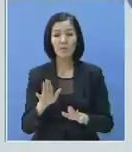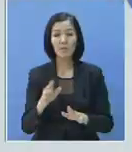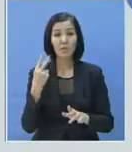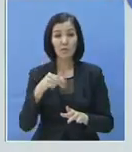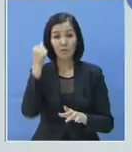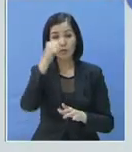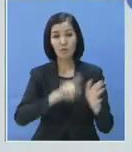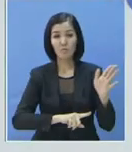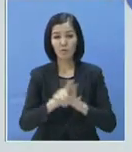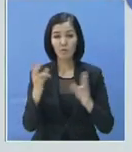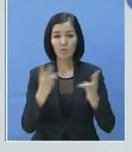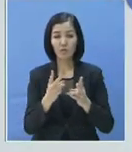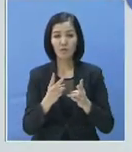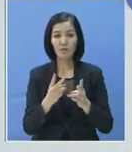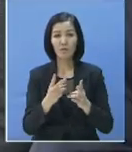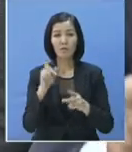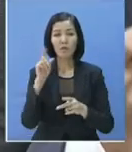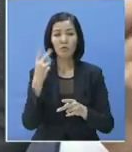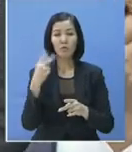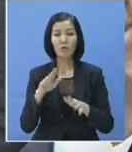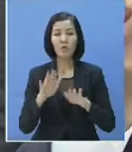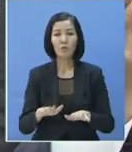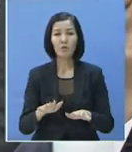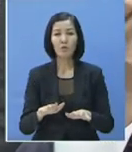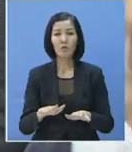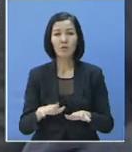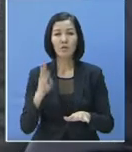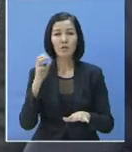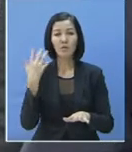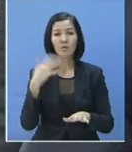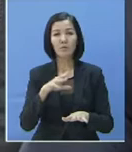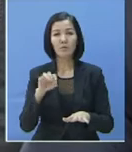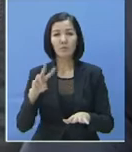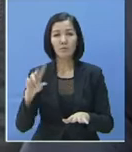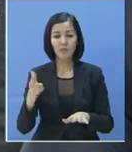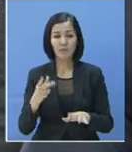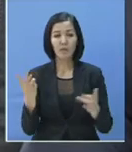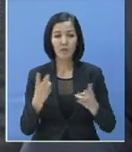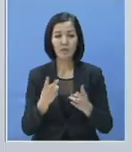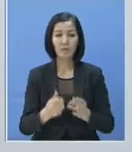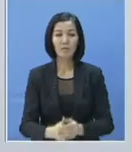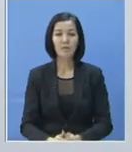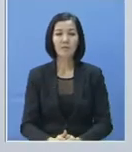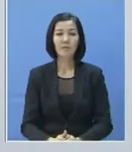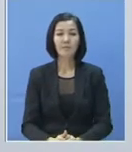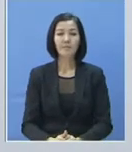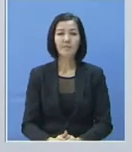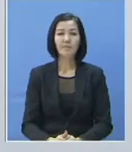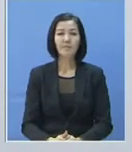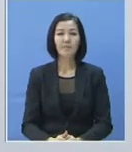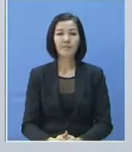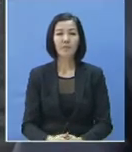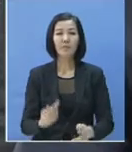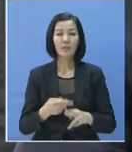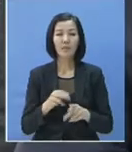бастайсында. 20. Это 120 мест сколько будет? Ну, 350 миллионов где-то. На этот год 200